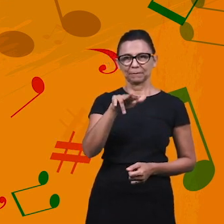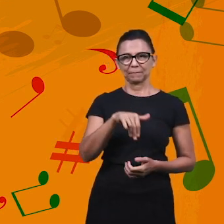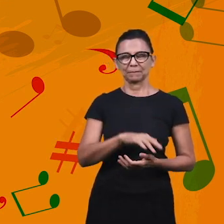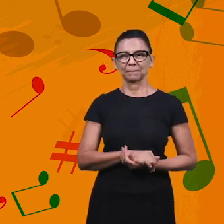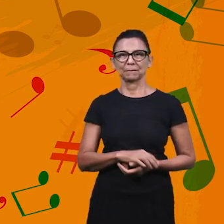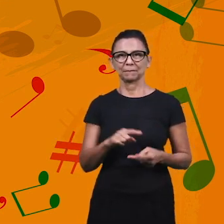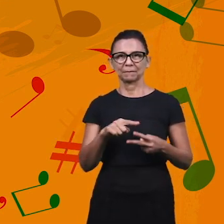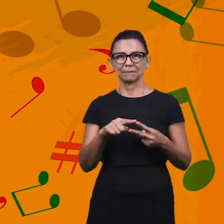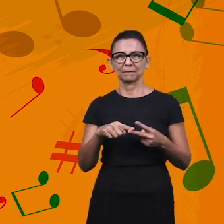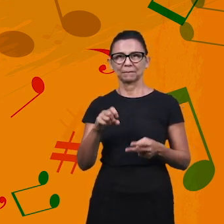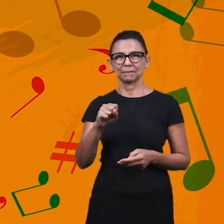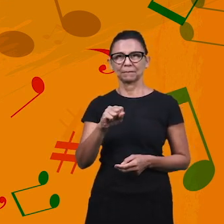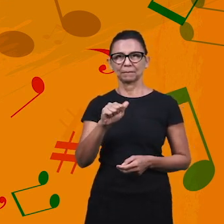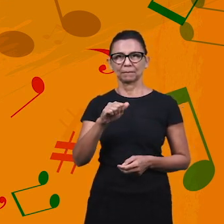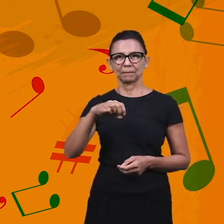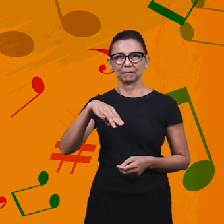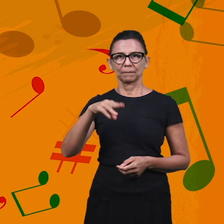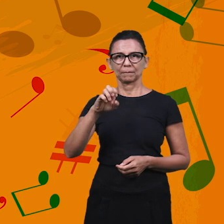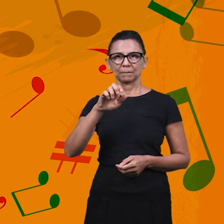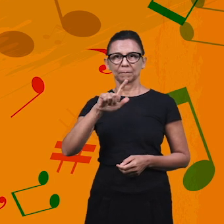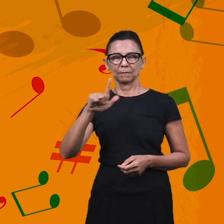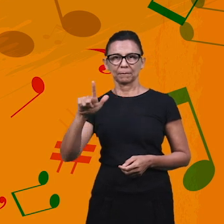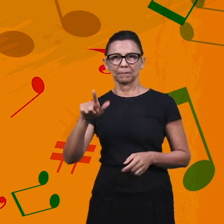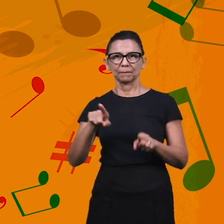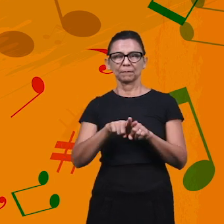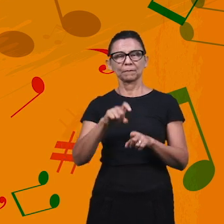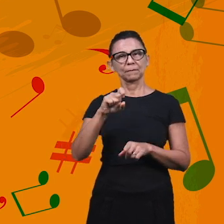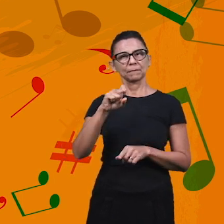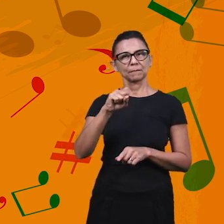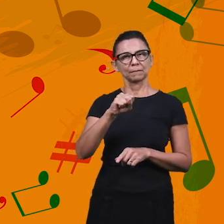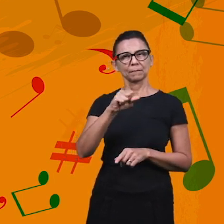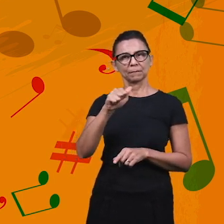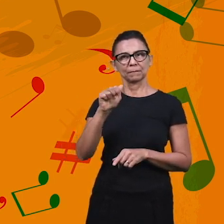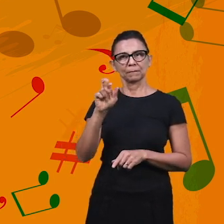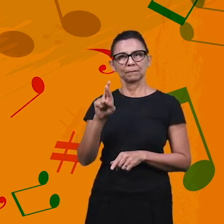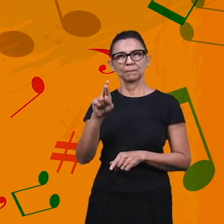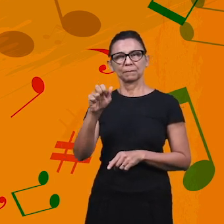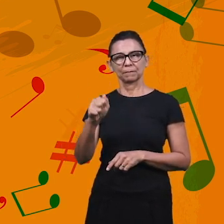Les frères Samuel e Sarah de Birité, Minas Gerais.